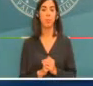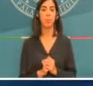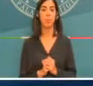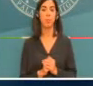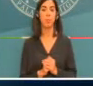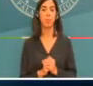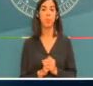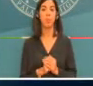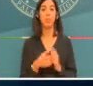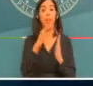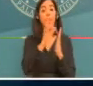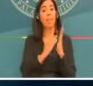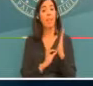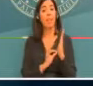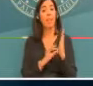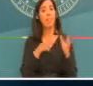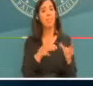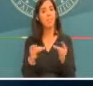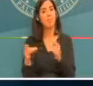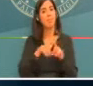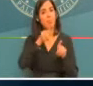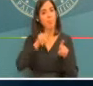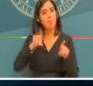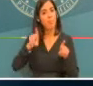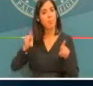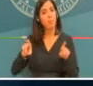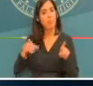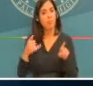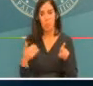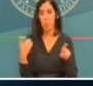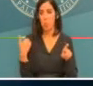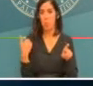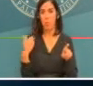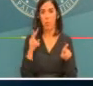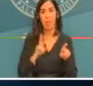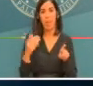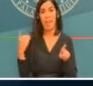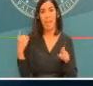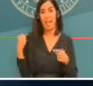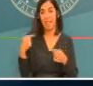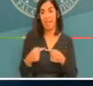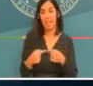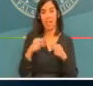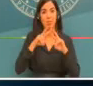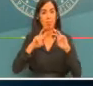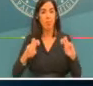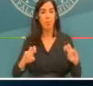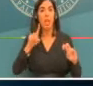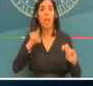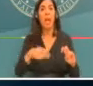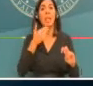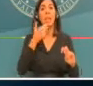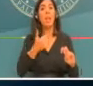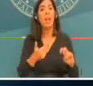analizzato anche con l'ausilio degli esperti del comitato tecnico scientifico non ci possono lasciare